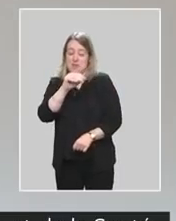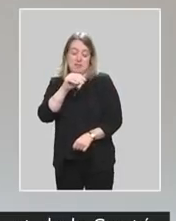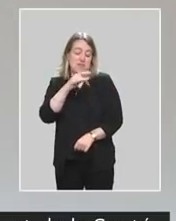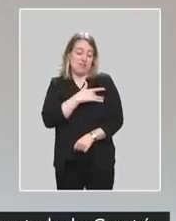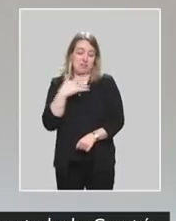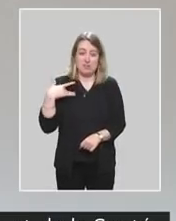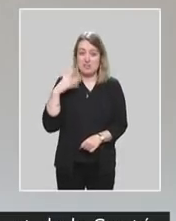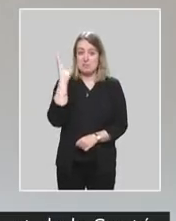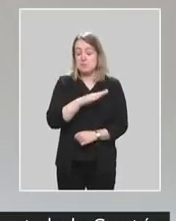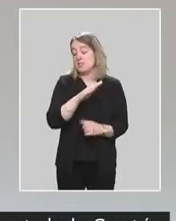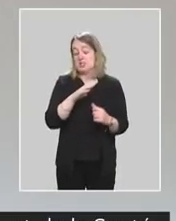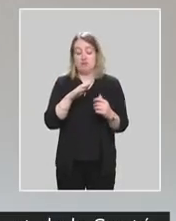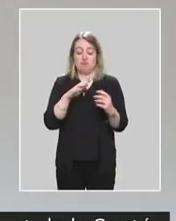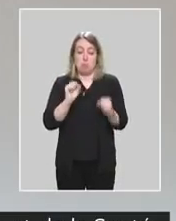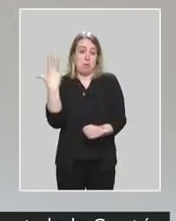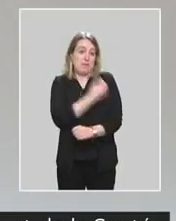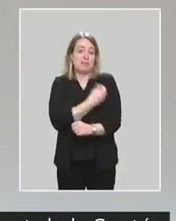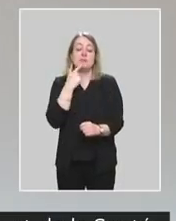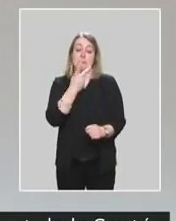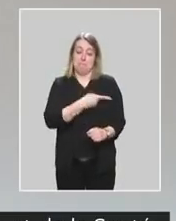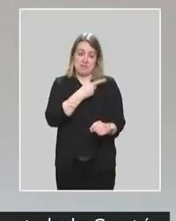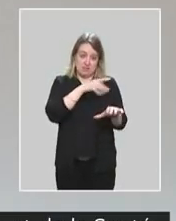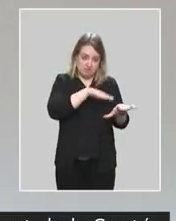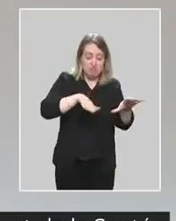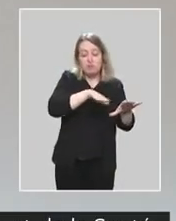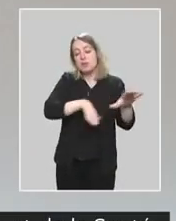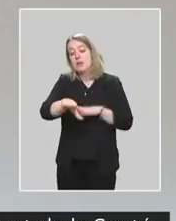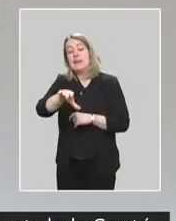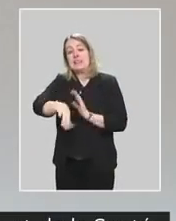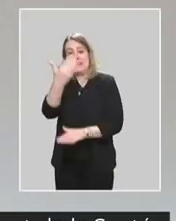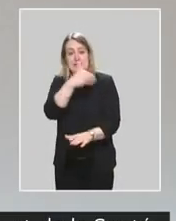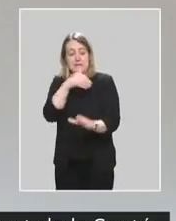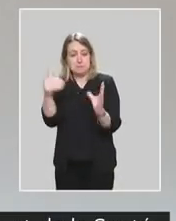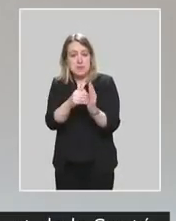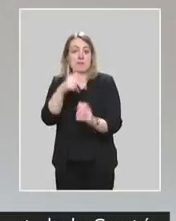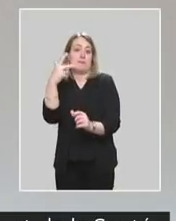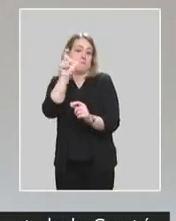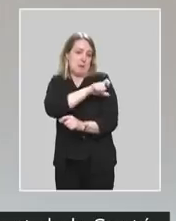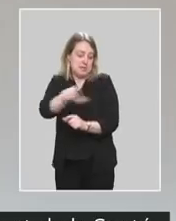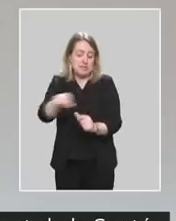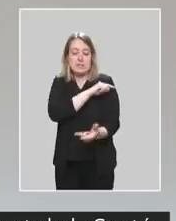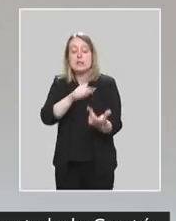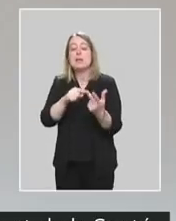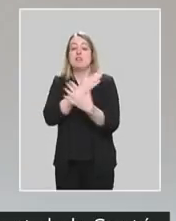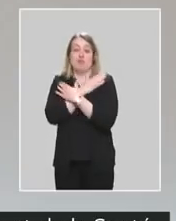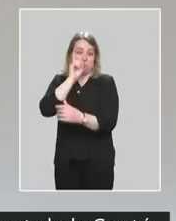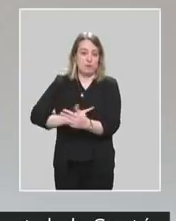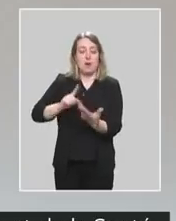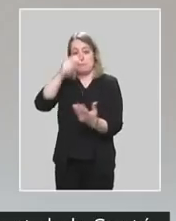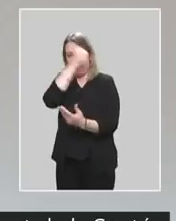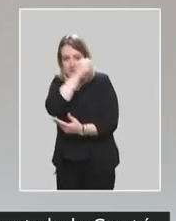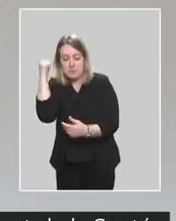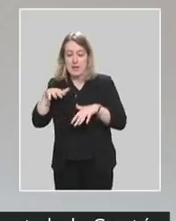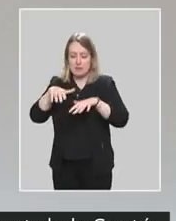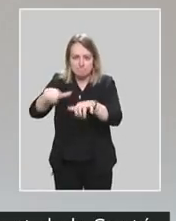en ville, les médecins, dans 15 000 pharmacies du territoire, les sages-femmes, les infirmiers, les masseurs-kinésithérapeutes,